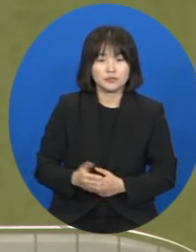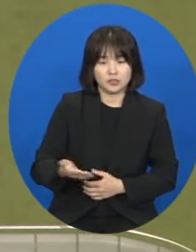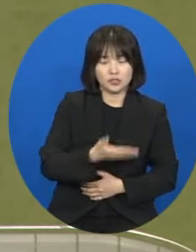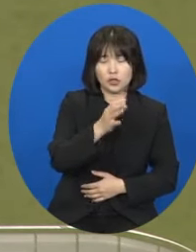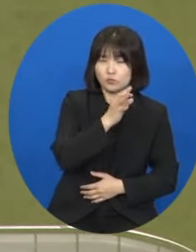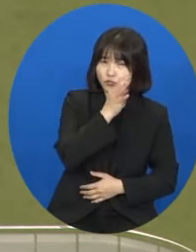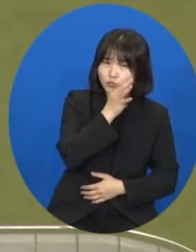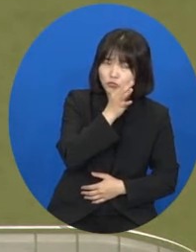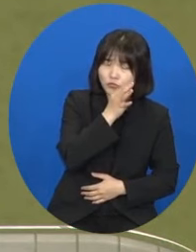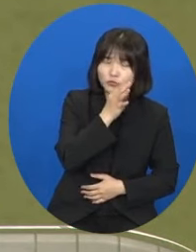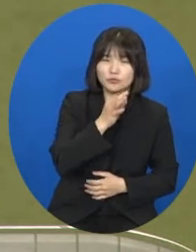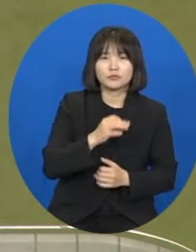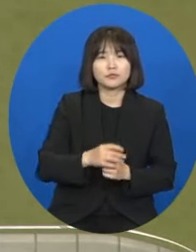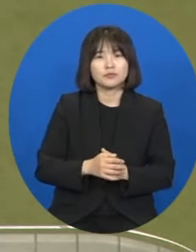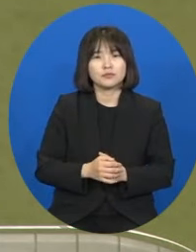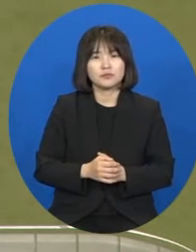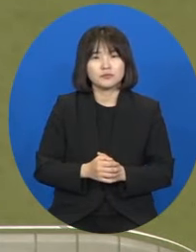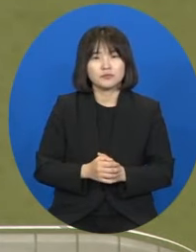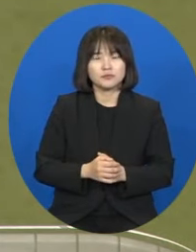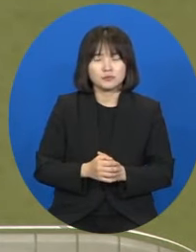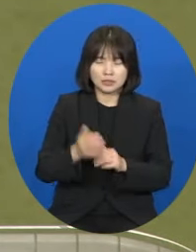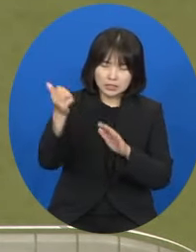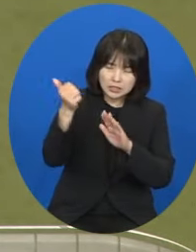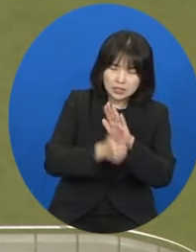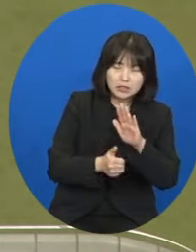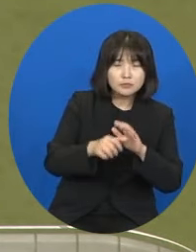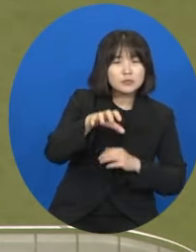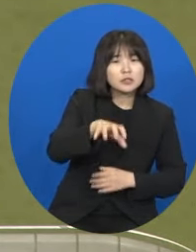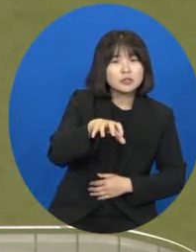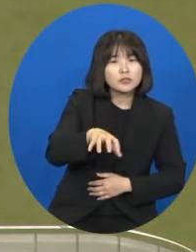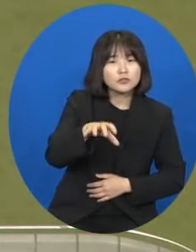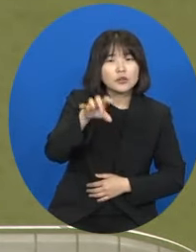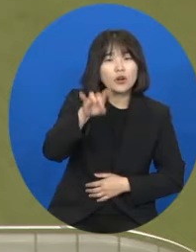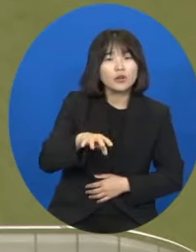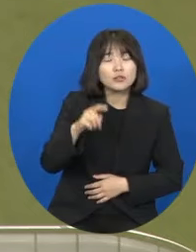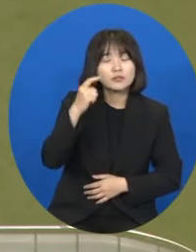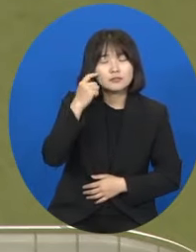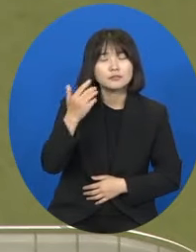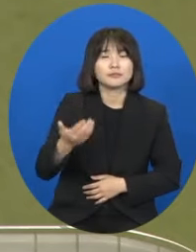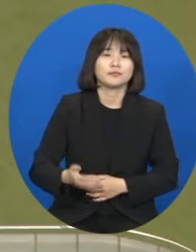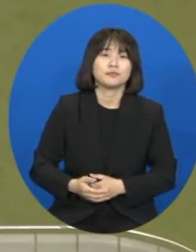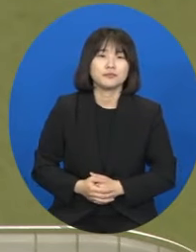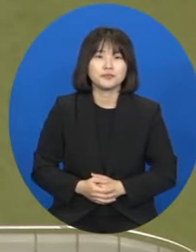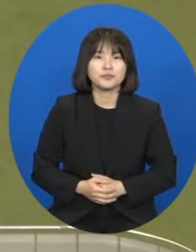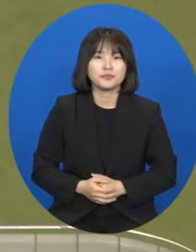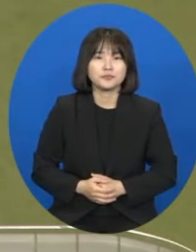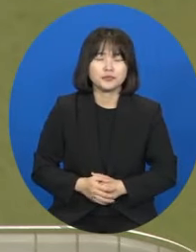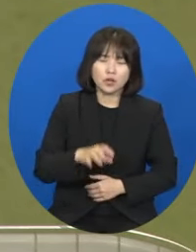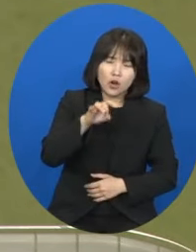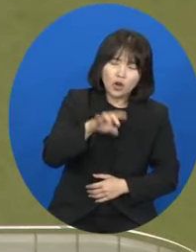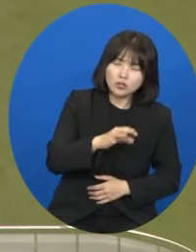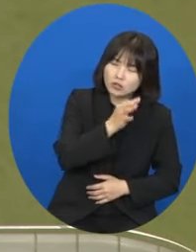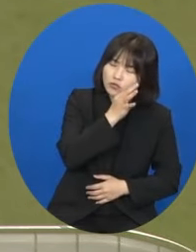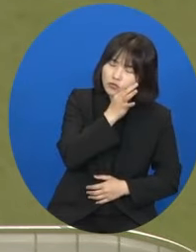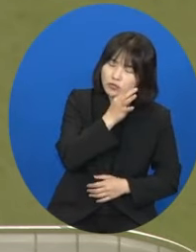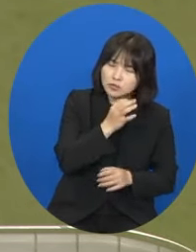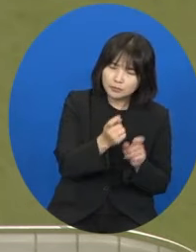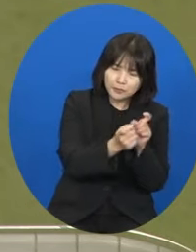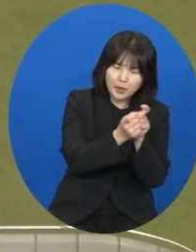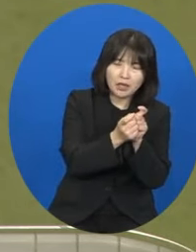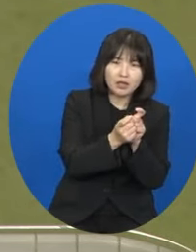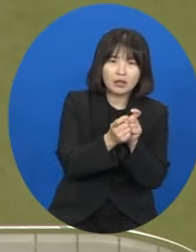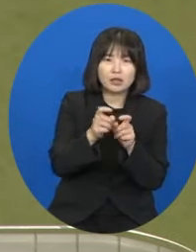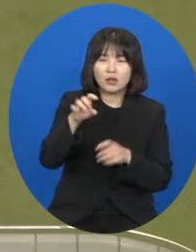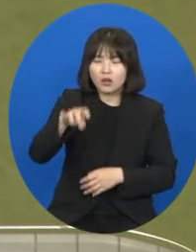부끄러움과 수치와 실패의 장소가 어디십니까? 어디에서 수치를 당하셨고